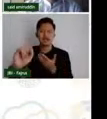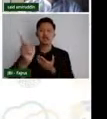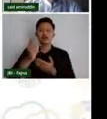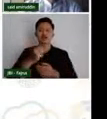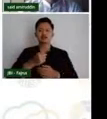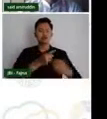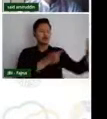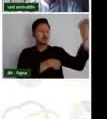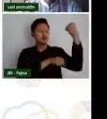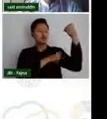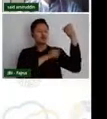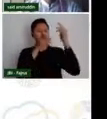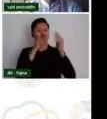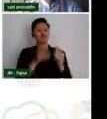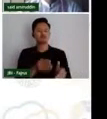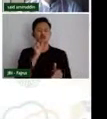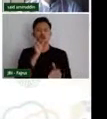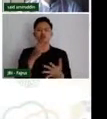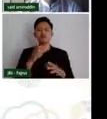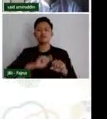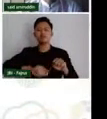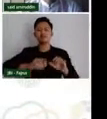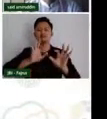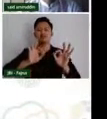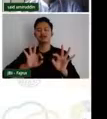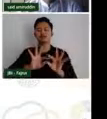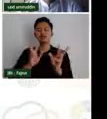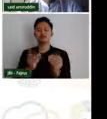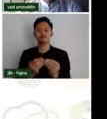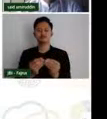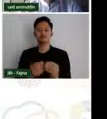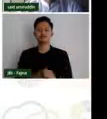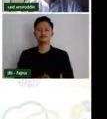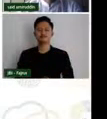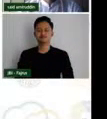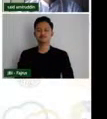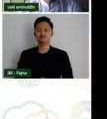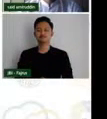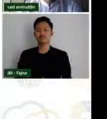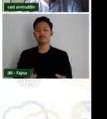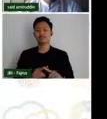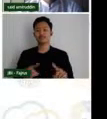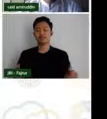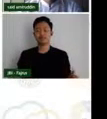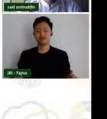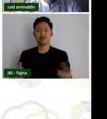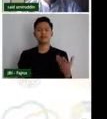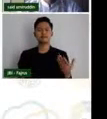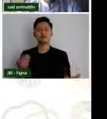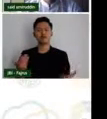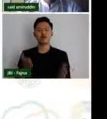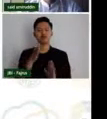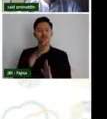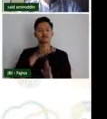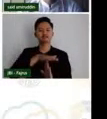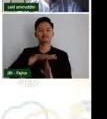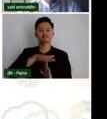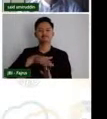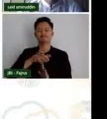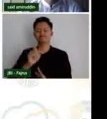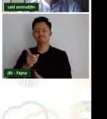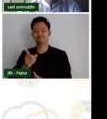untuk menyelenggarakan pendidikan inklusi itu. Namun kalau memang ada keterbatasan daripada ada